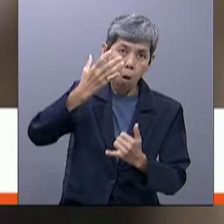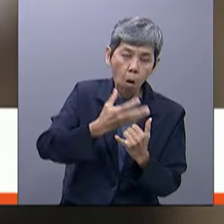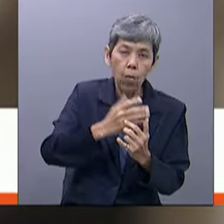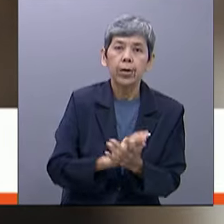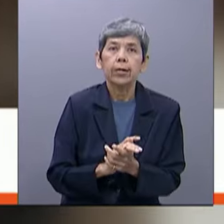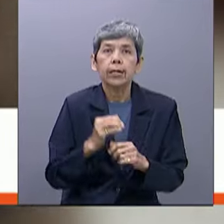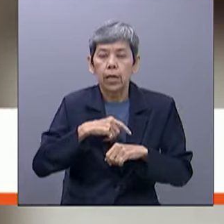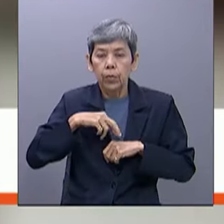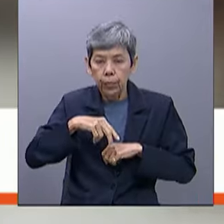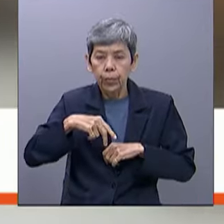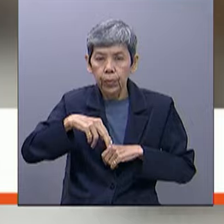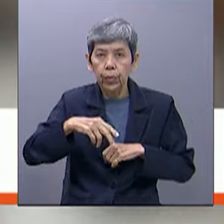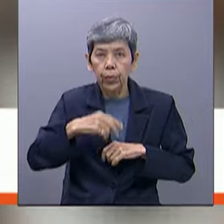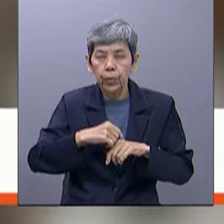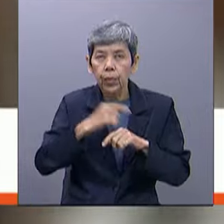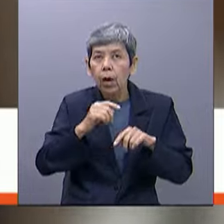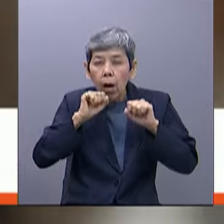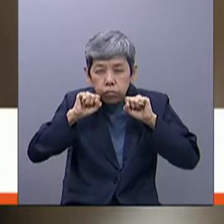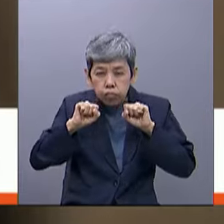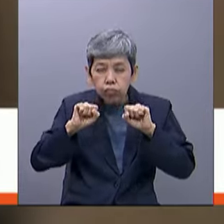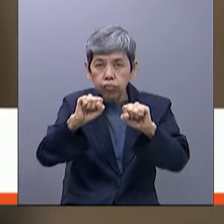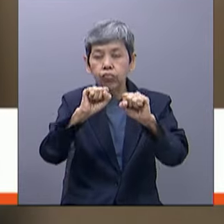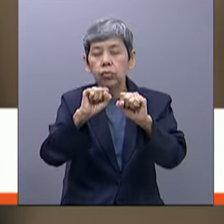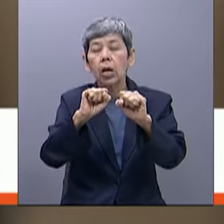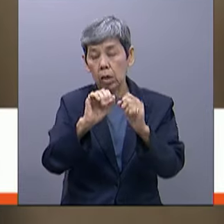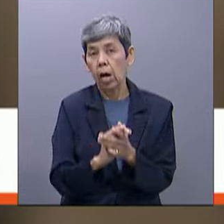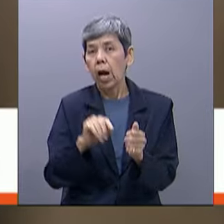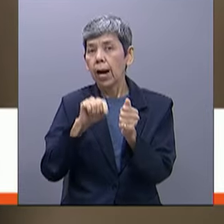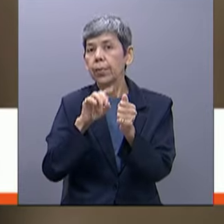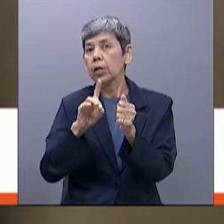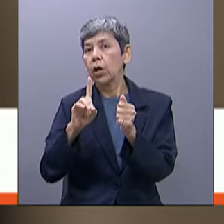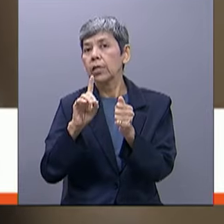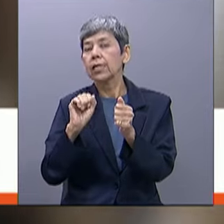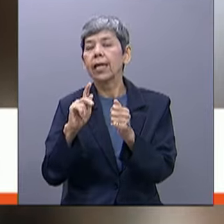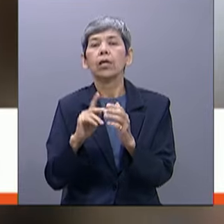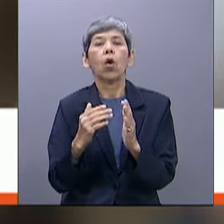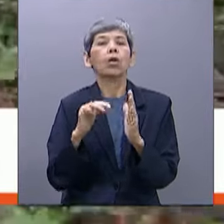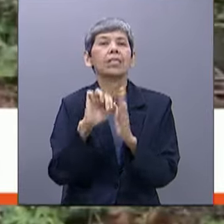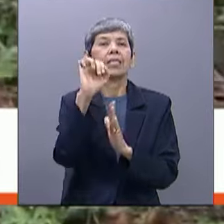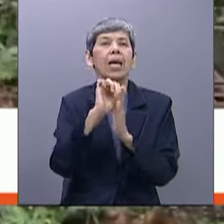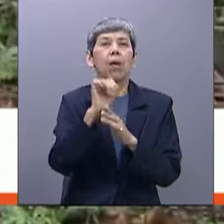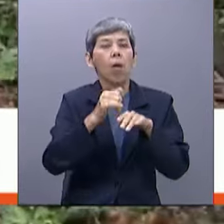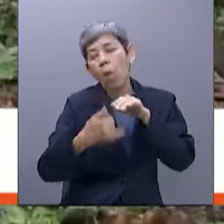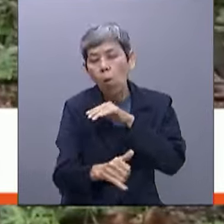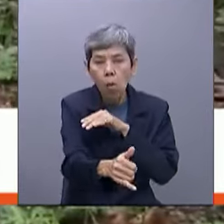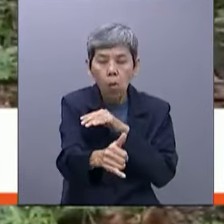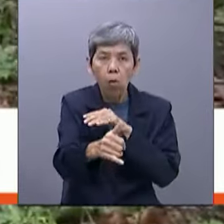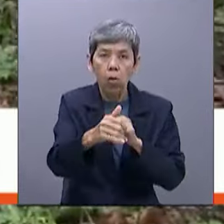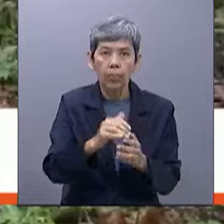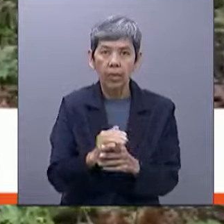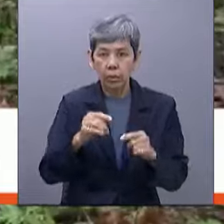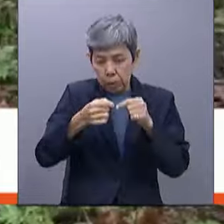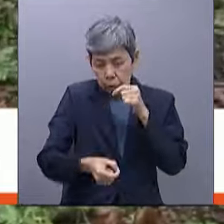ที่เดินผ่านสลิงเครื่องเล่นซิปลายในตำบลเทพเสด็จอำเภอดอยสะเก็ดจังหวัดเชียงใหม่แล้วพลัดตกลงจากที่สูง